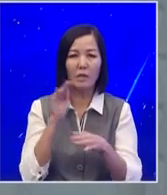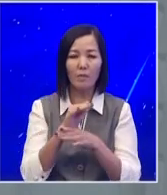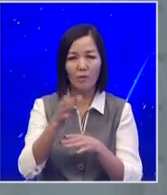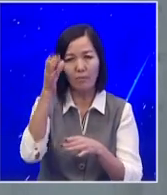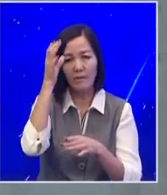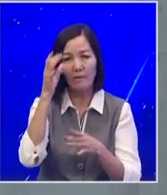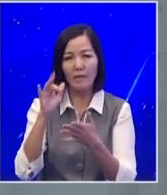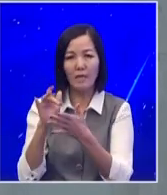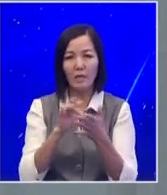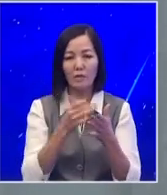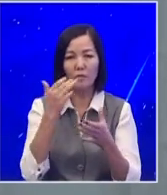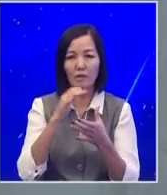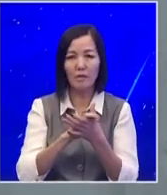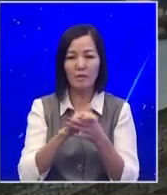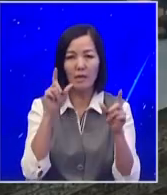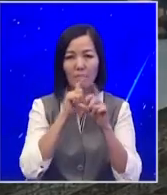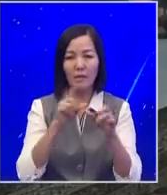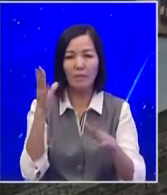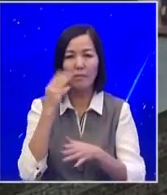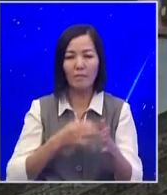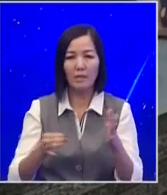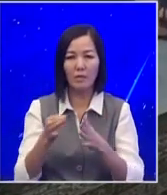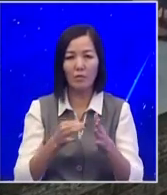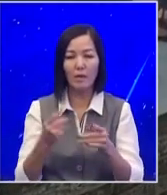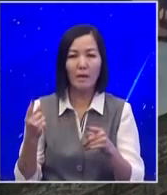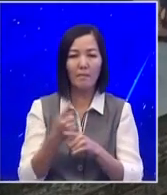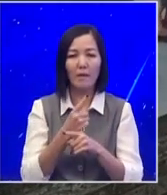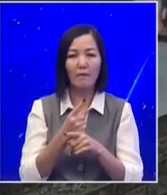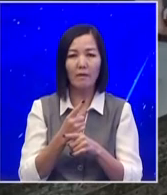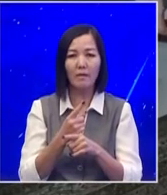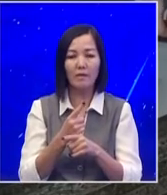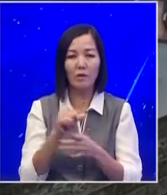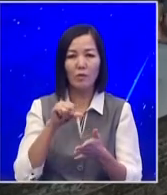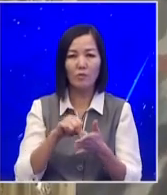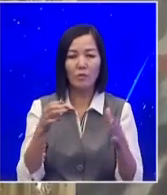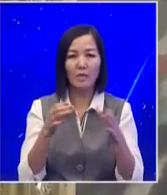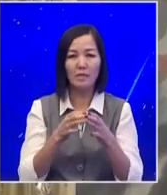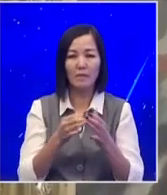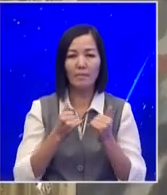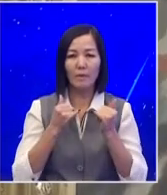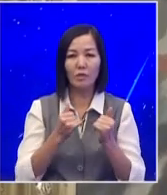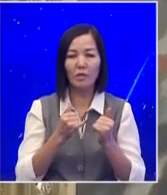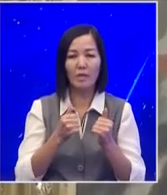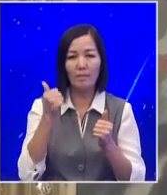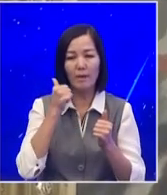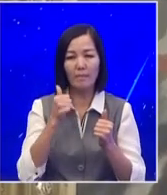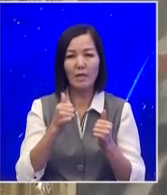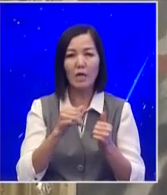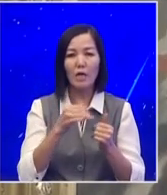познавательные экскурсии по знаковым объектам Алматинской области. В первую очередь участники саммита почтили память Жамбыла Жабаева